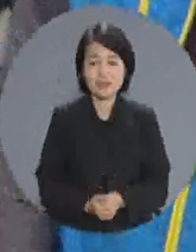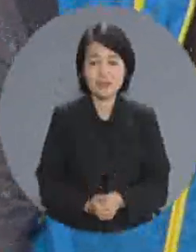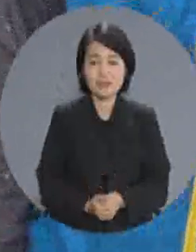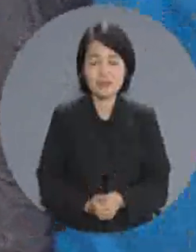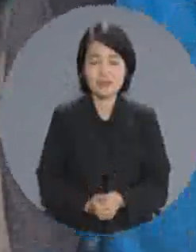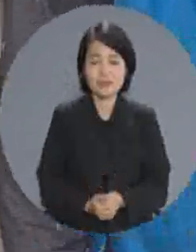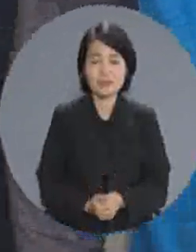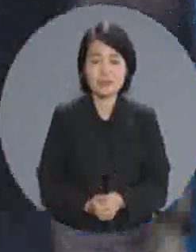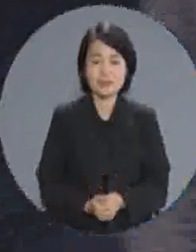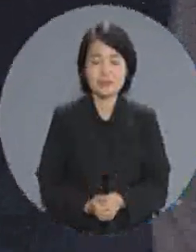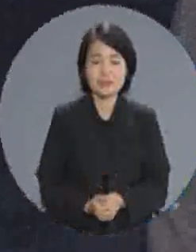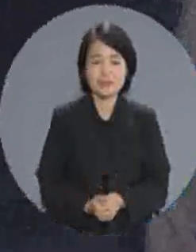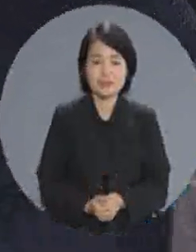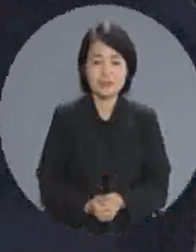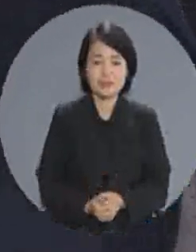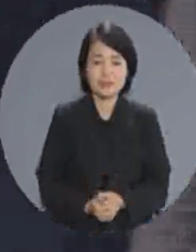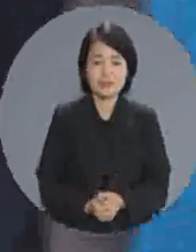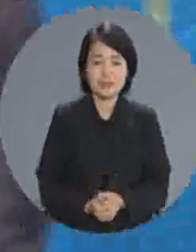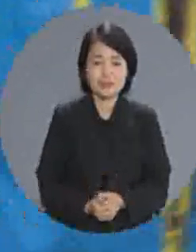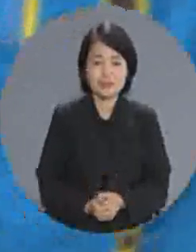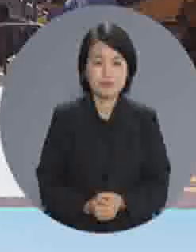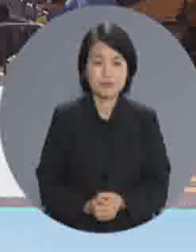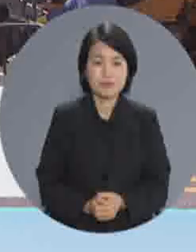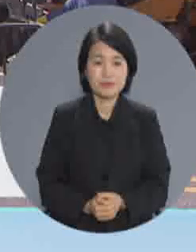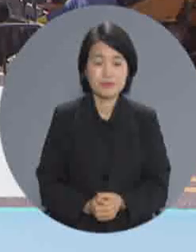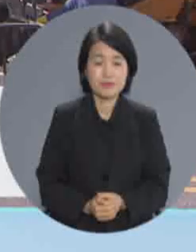뉴스 박종호입니다.